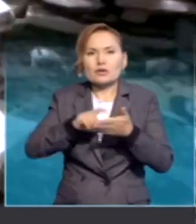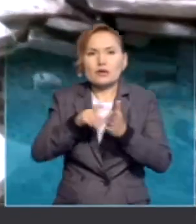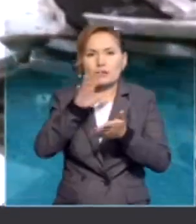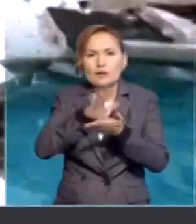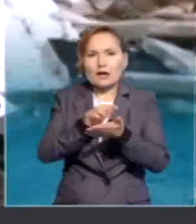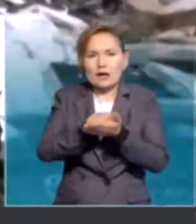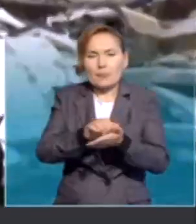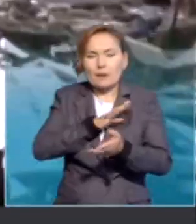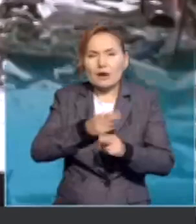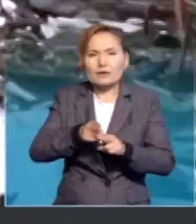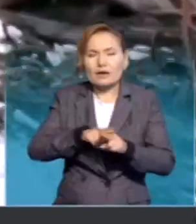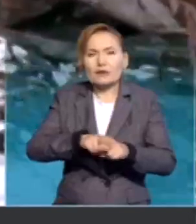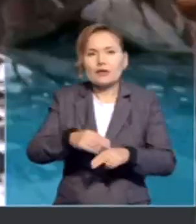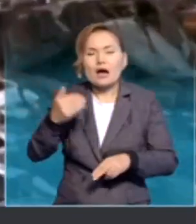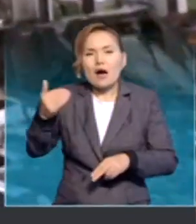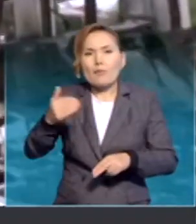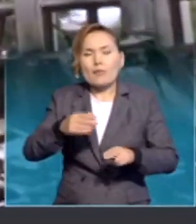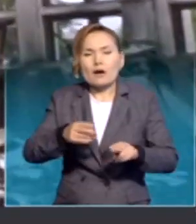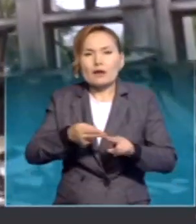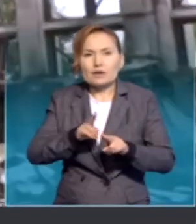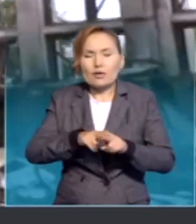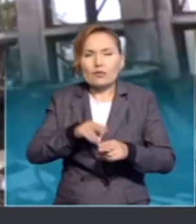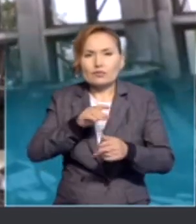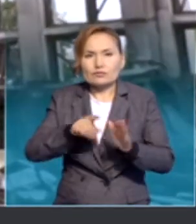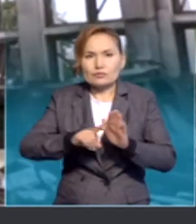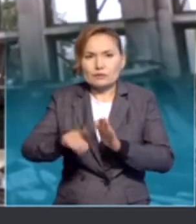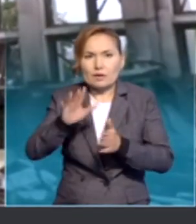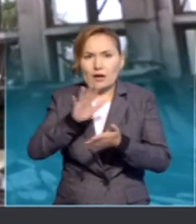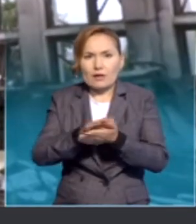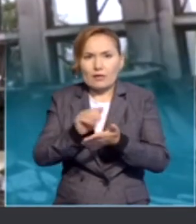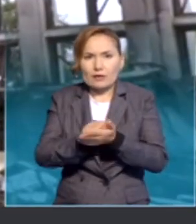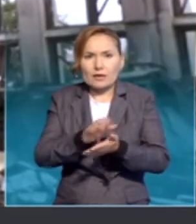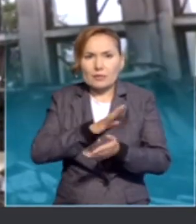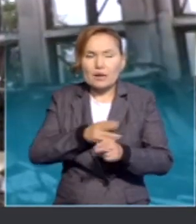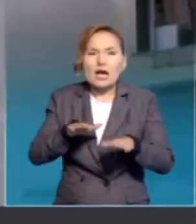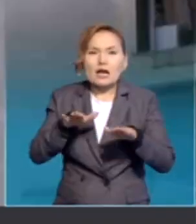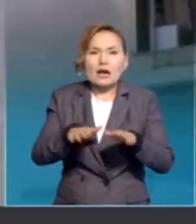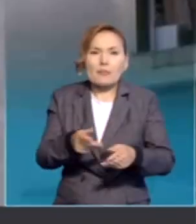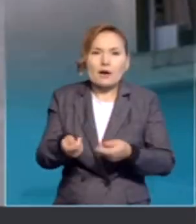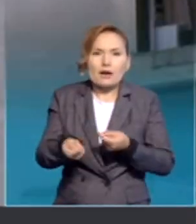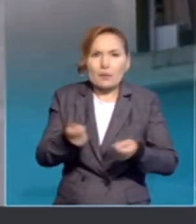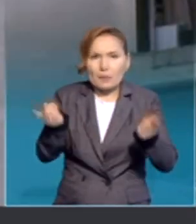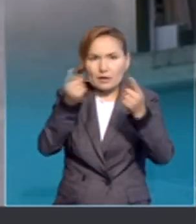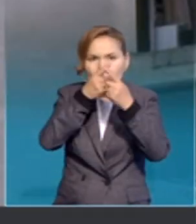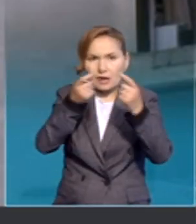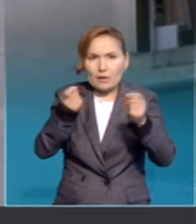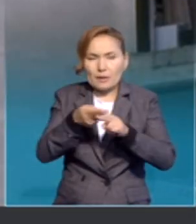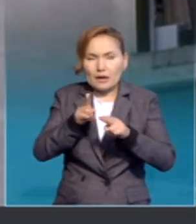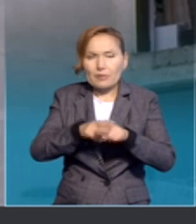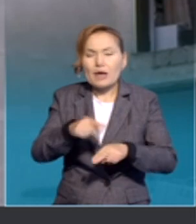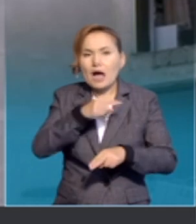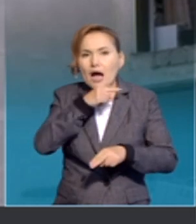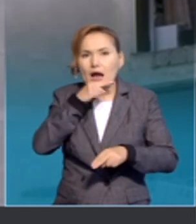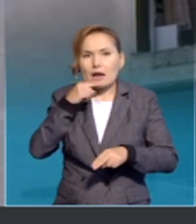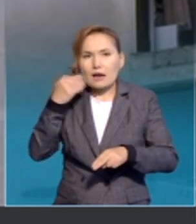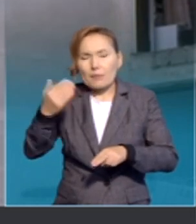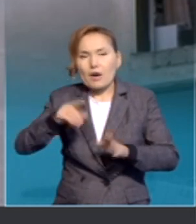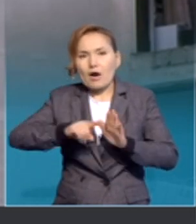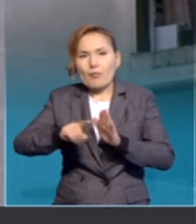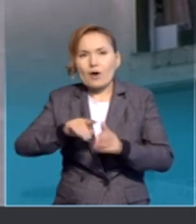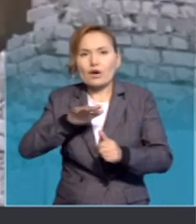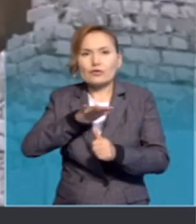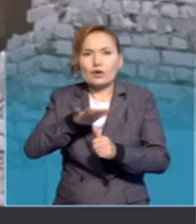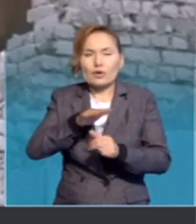Мәскеу Ресей-Украина азаматтық нысандарға соққы беріп жатыр деген ақпаратты үнемі жоққа шығарып келеді. Жергілікті барлаушылардың мәліметінше ресейлік бомбалаушы